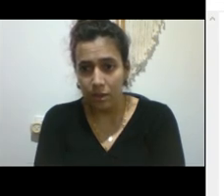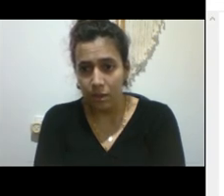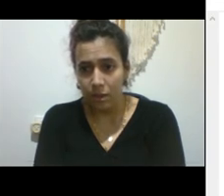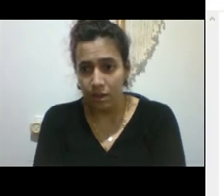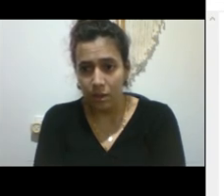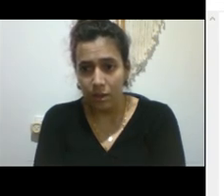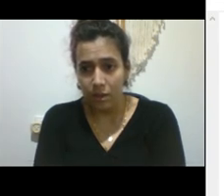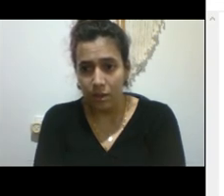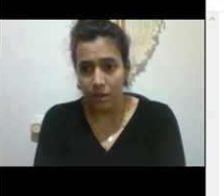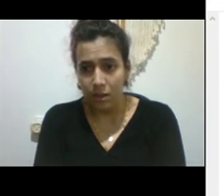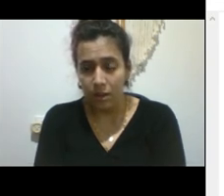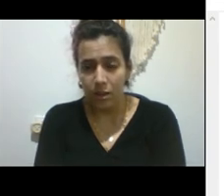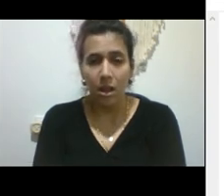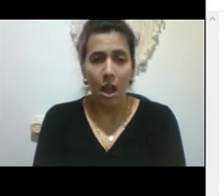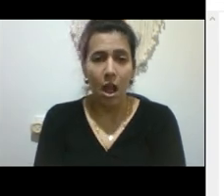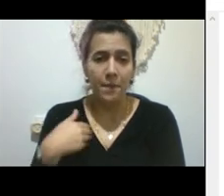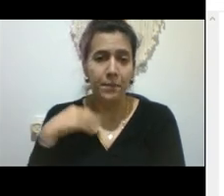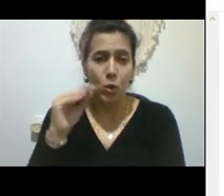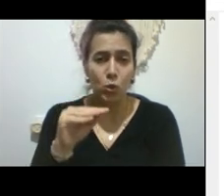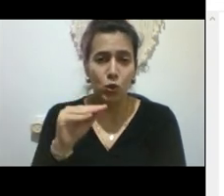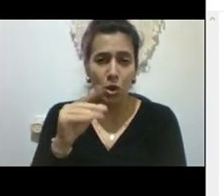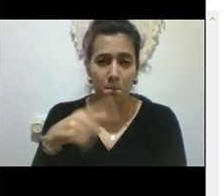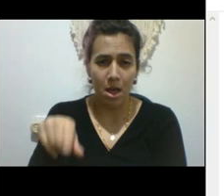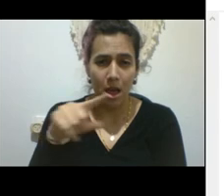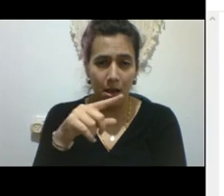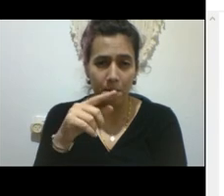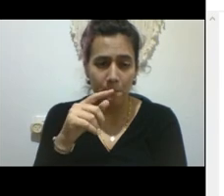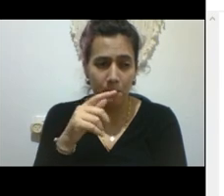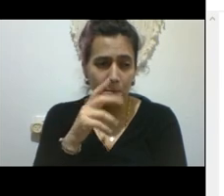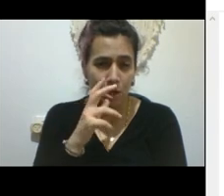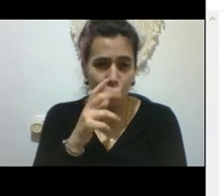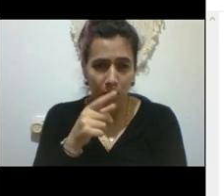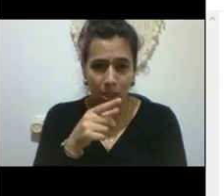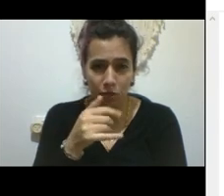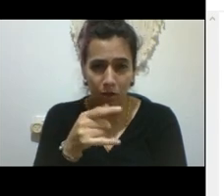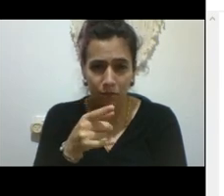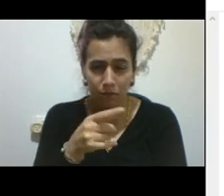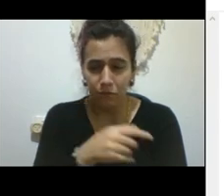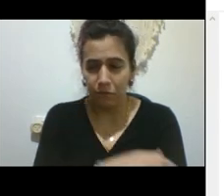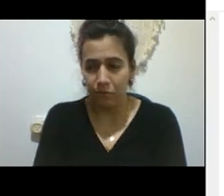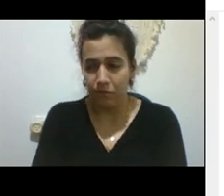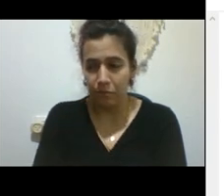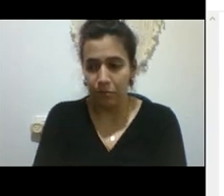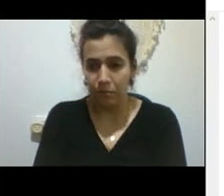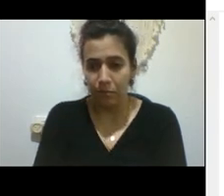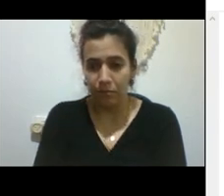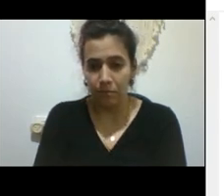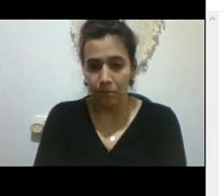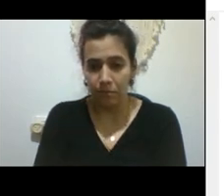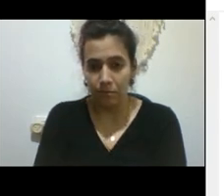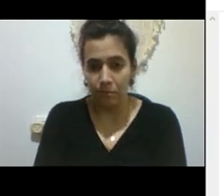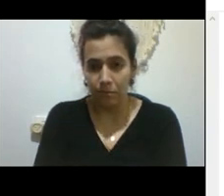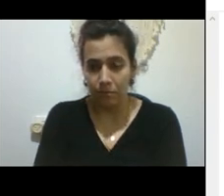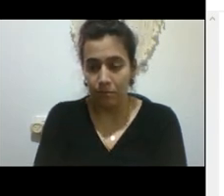אני רושם לכם את זה בצ'אט, רגע. נכנס לצ'אט הזה.